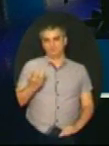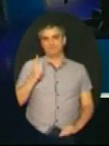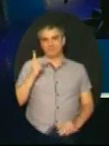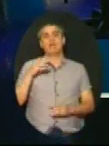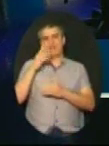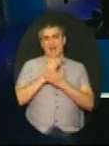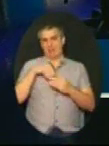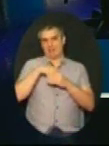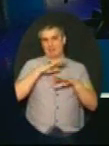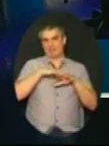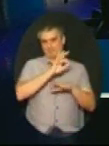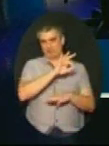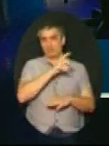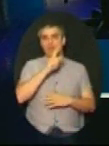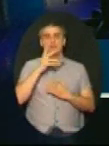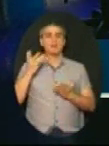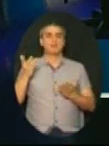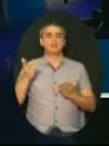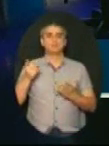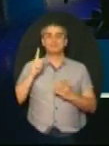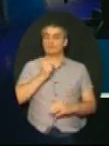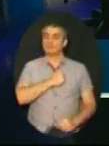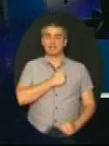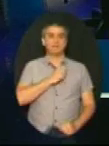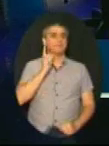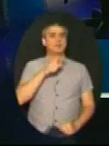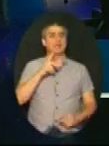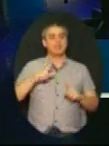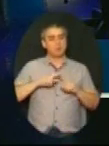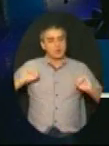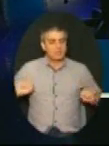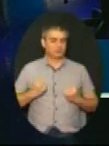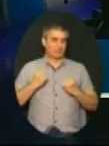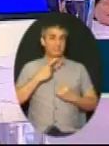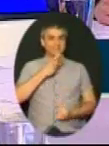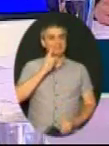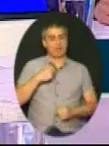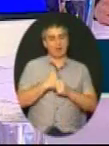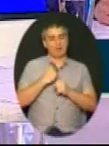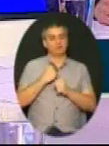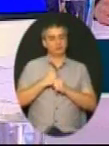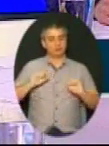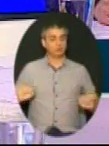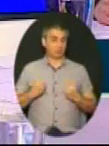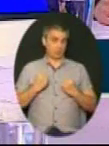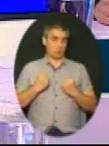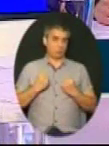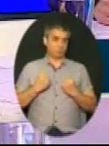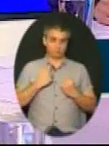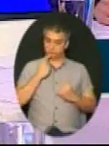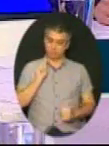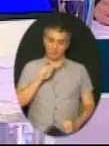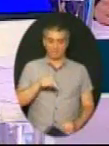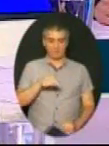חלק תלוי בה. יש מה שנקרא אצל הדתיים דבר שנקרא השתדלות. זאת אומרת, היא צריכה לעשות השתדלות, כלומר,